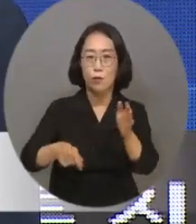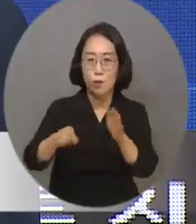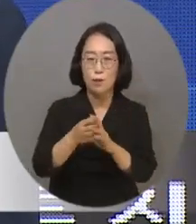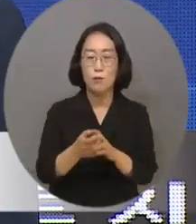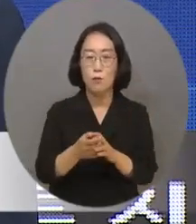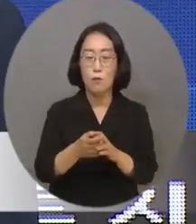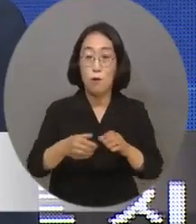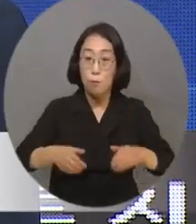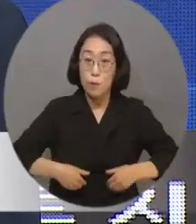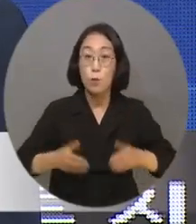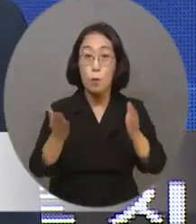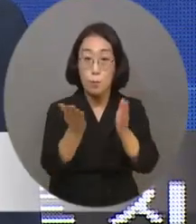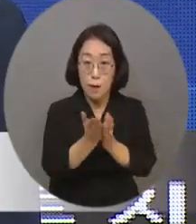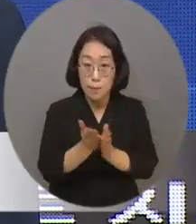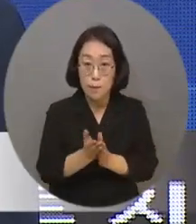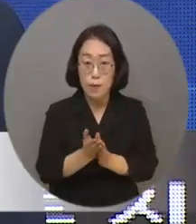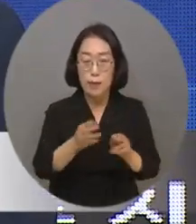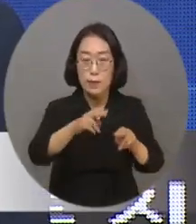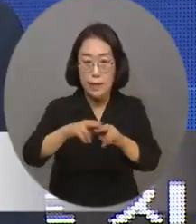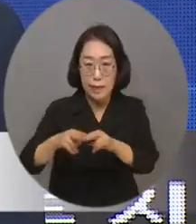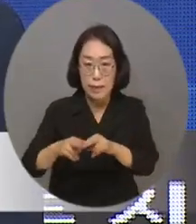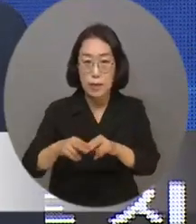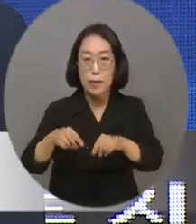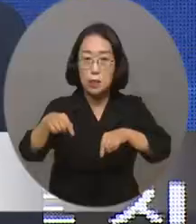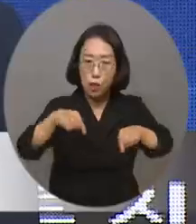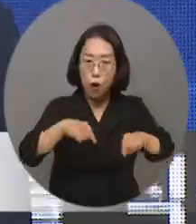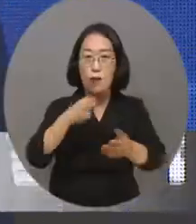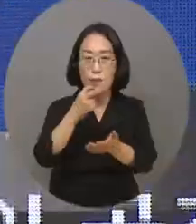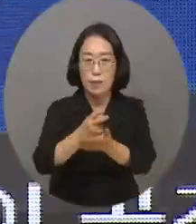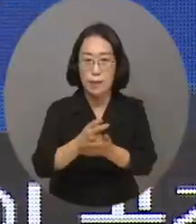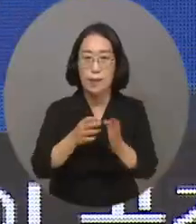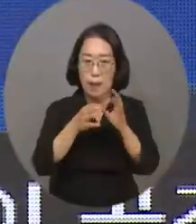수요자 중심의 장애인 일자리 정책을 적극 추진해